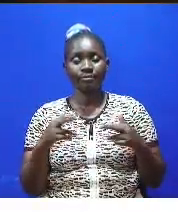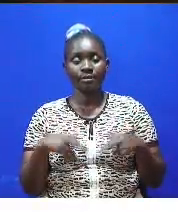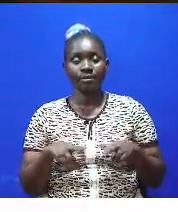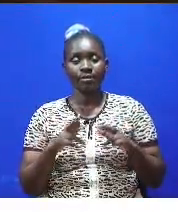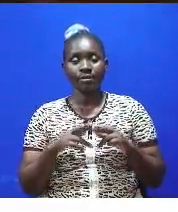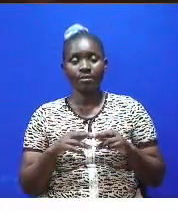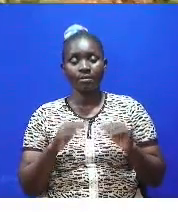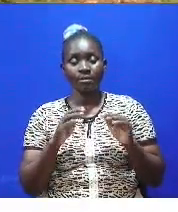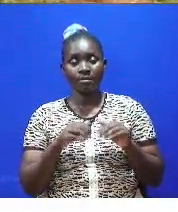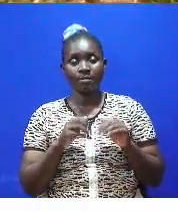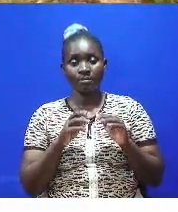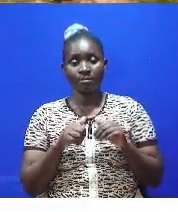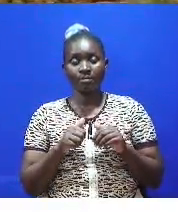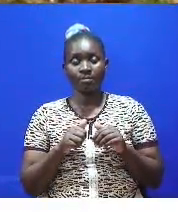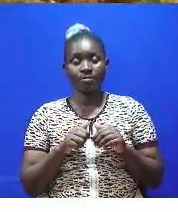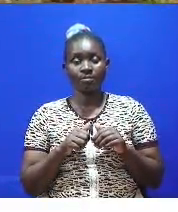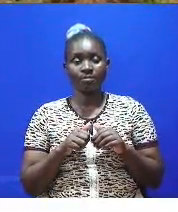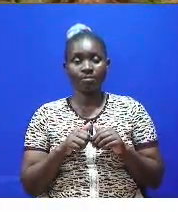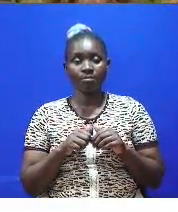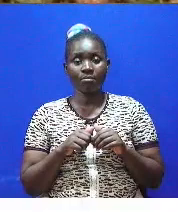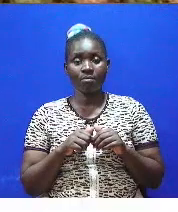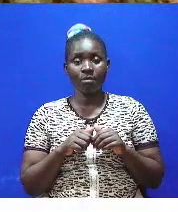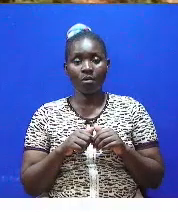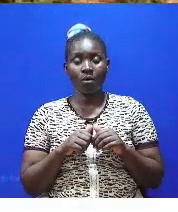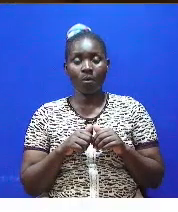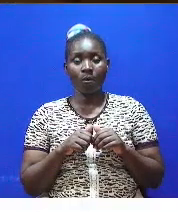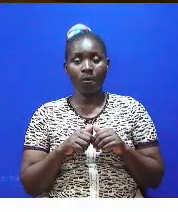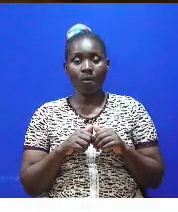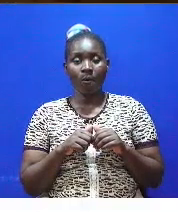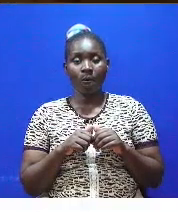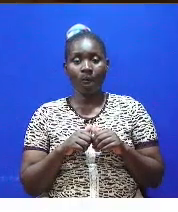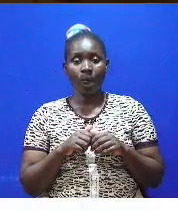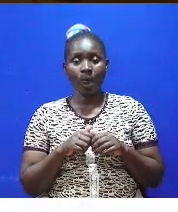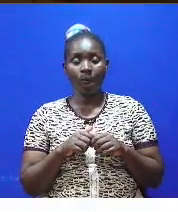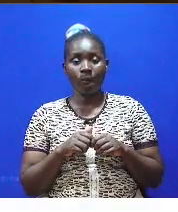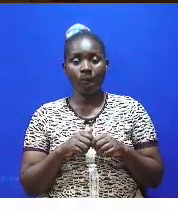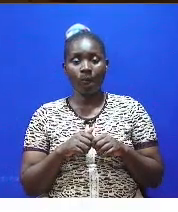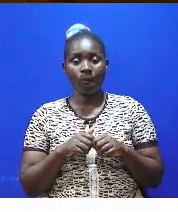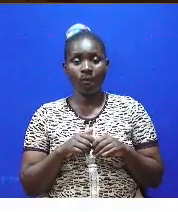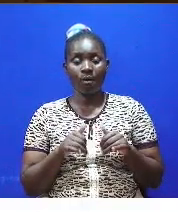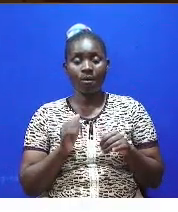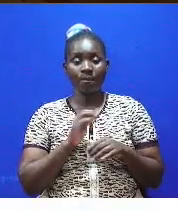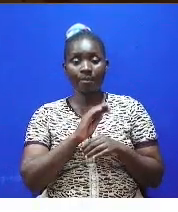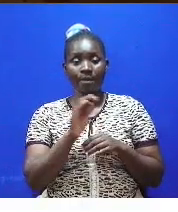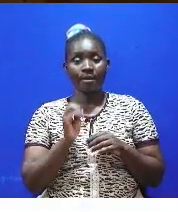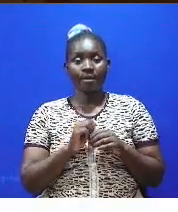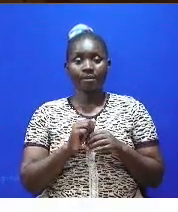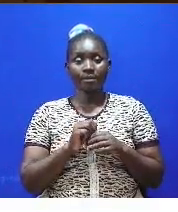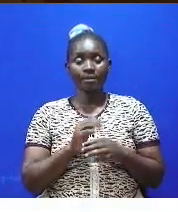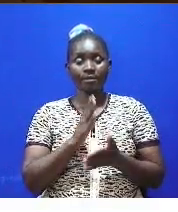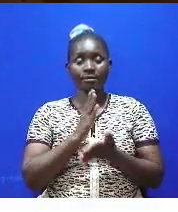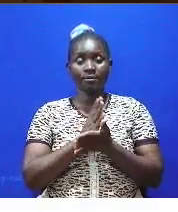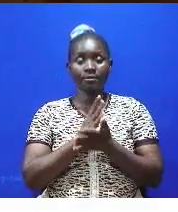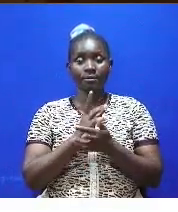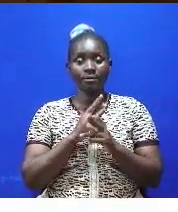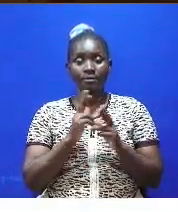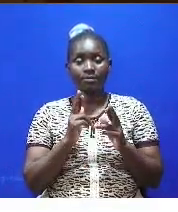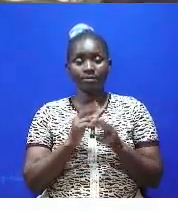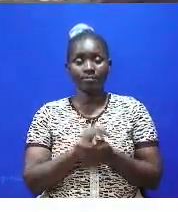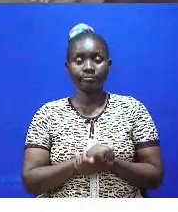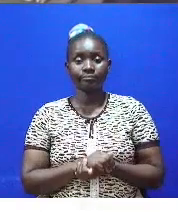mwana kuunere ligwa guchia sumogondo wenchitakana echu. Nigo baono basabiro obwene buwabanabu kwene